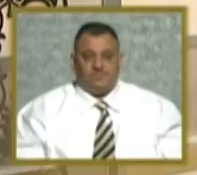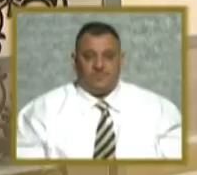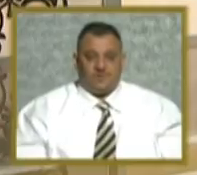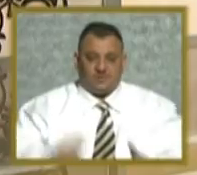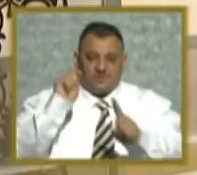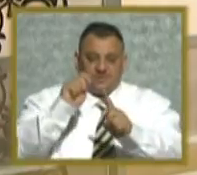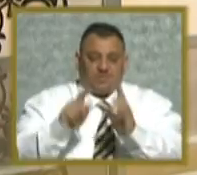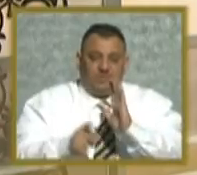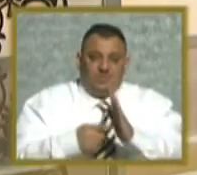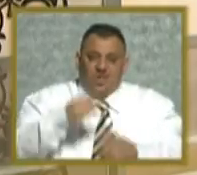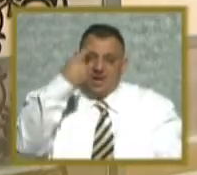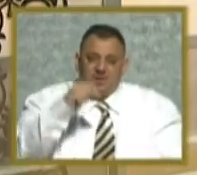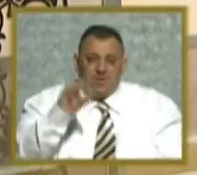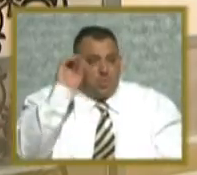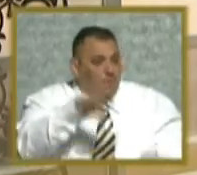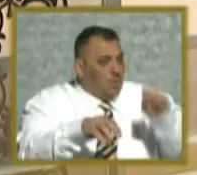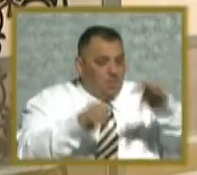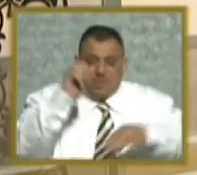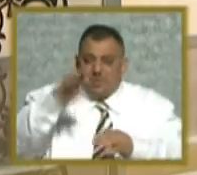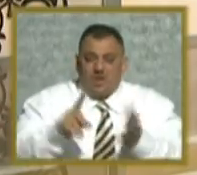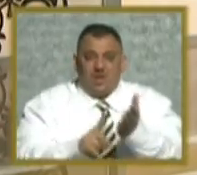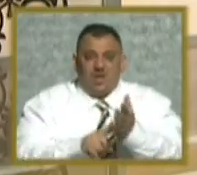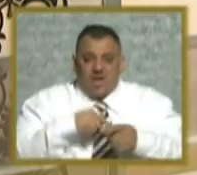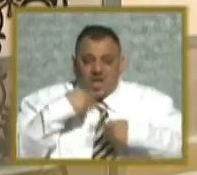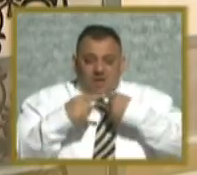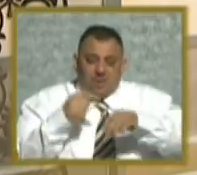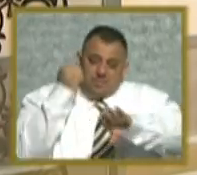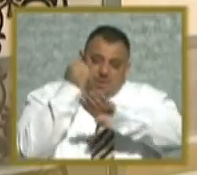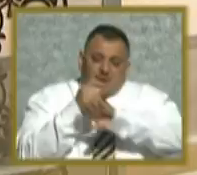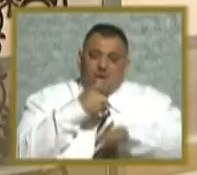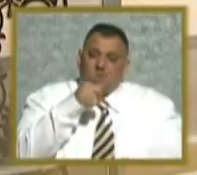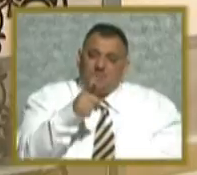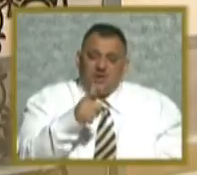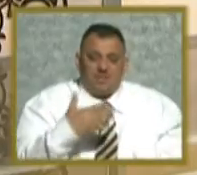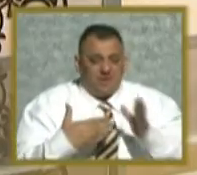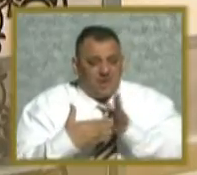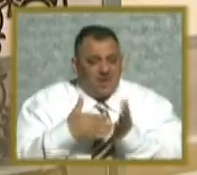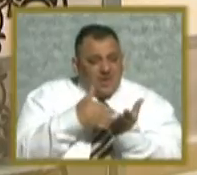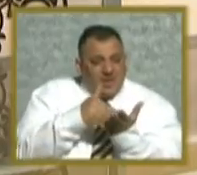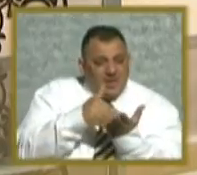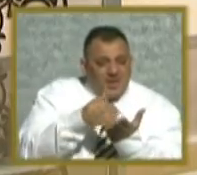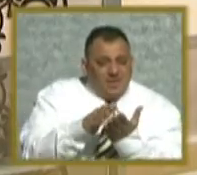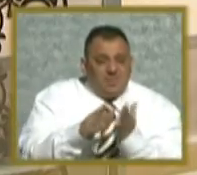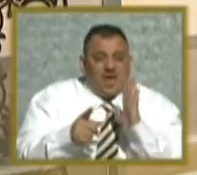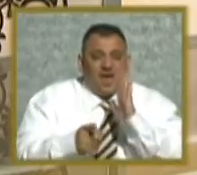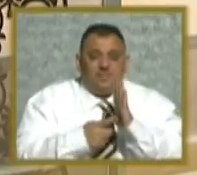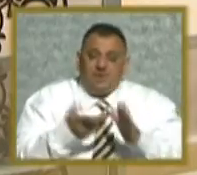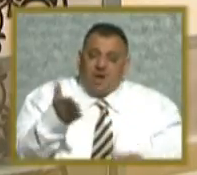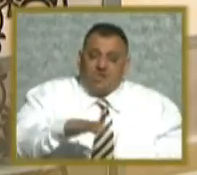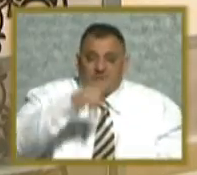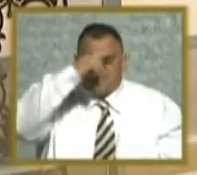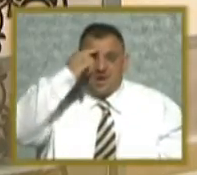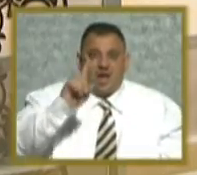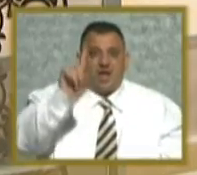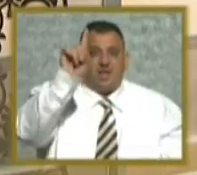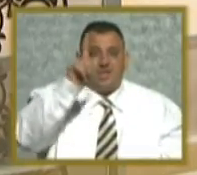يخليني، حرام يا شيخ تشهير الناس. صادق أنا صادق. أنا تكلمت عليك في ظهرك لازم أستامح منك، ما تعرف الإنسان متى بيموت يا شيخي.